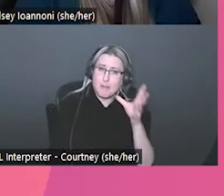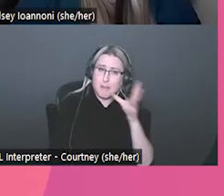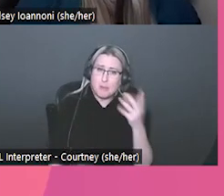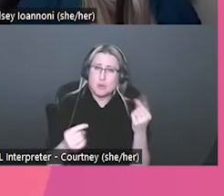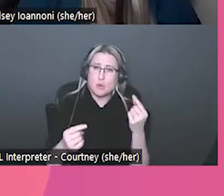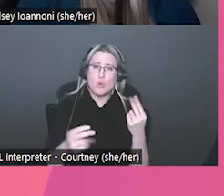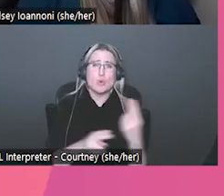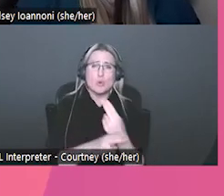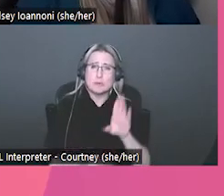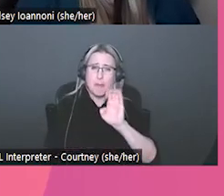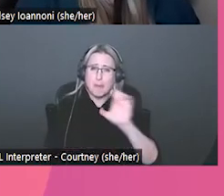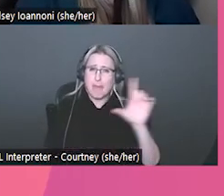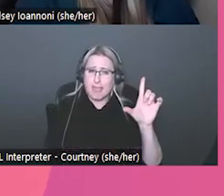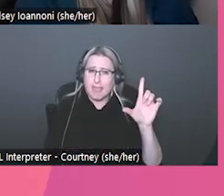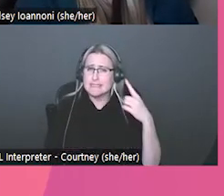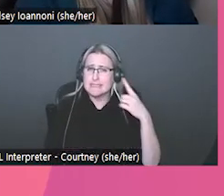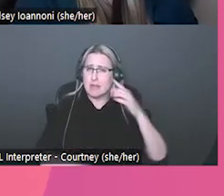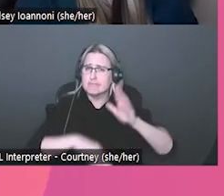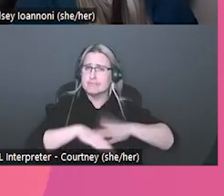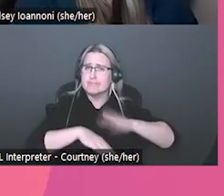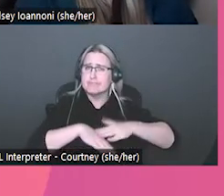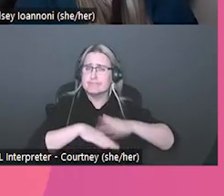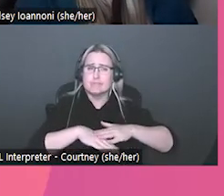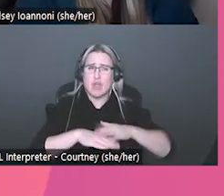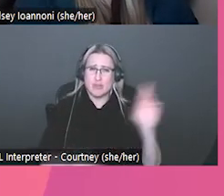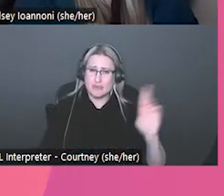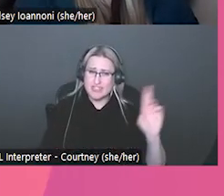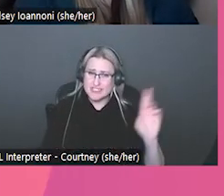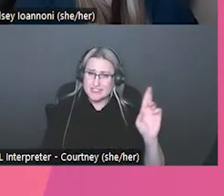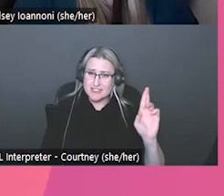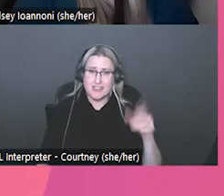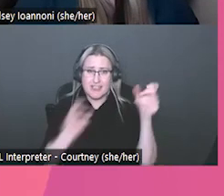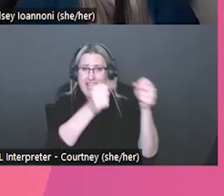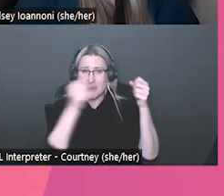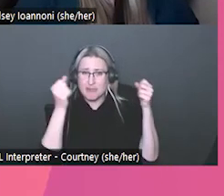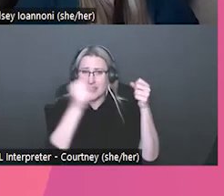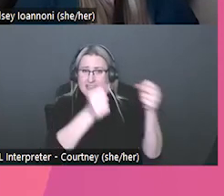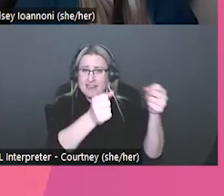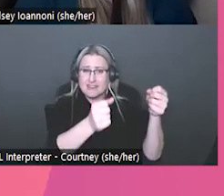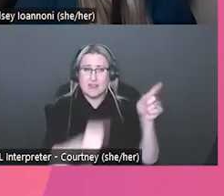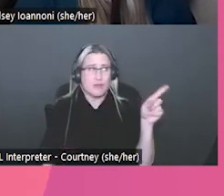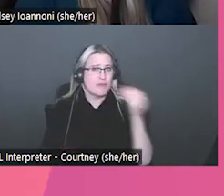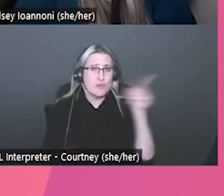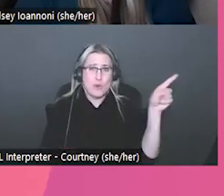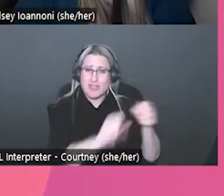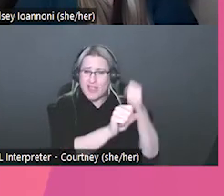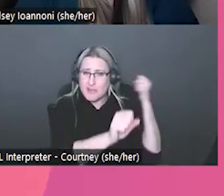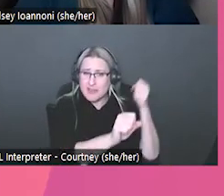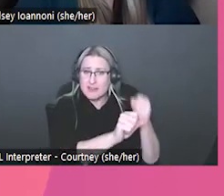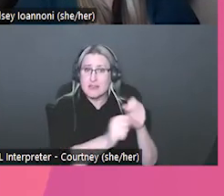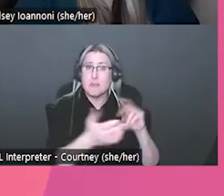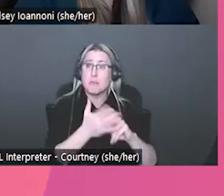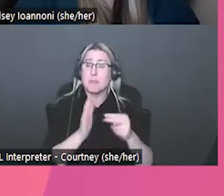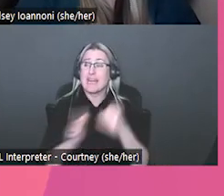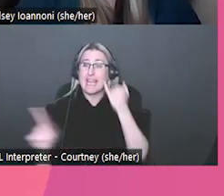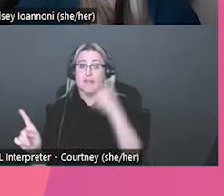sentir? Son médecin avait recommandé à sa mère de mettre un dispositif sonore sur la porte des armoires